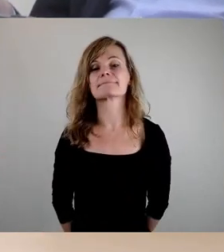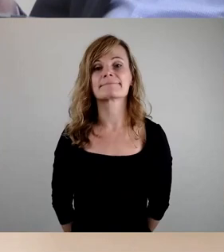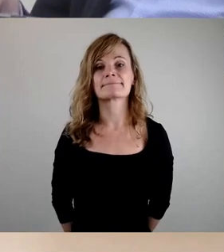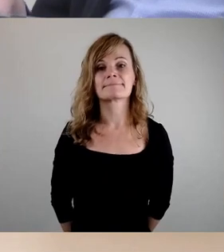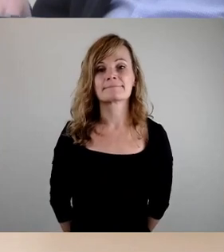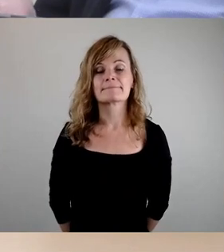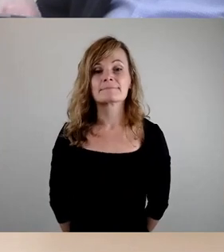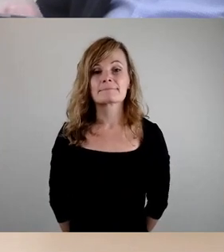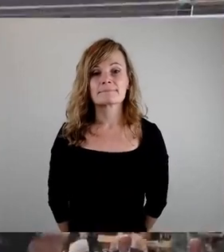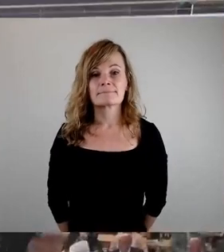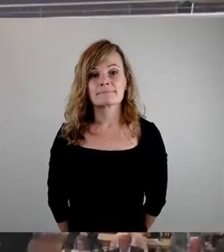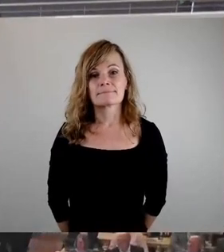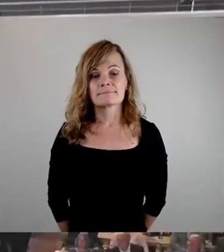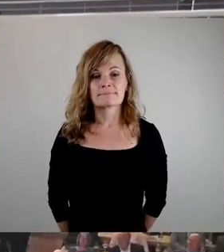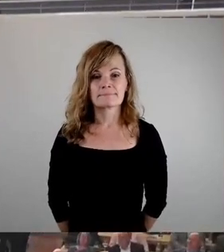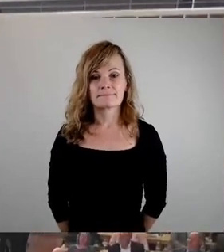Wiedemann.